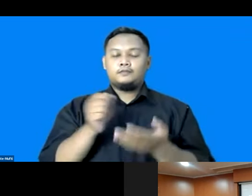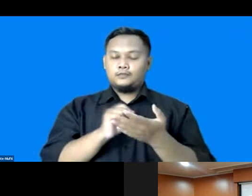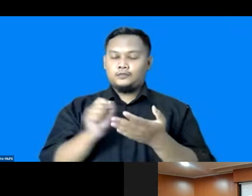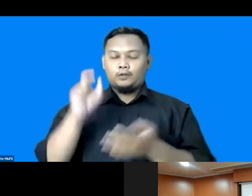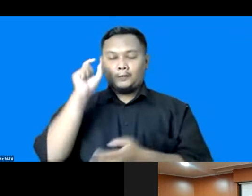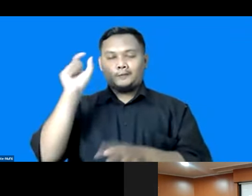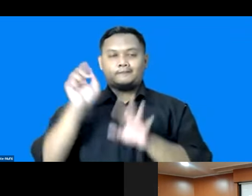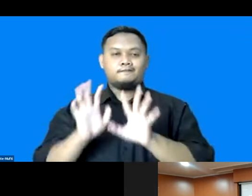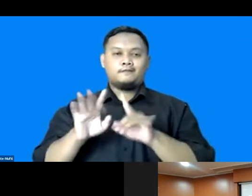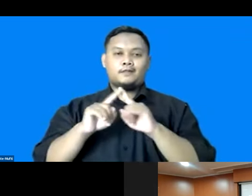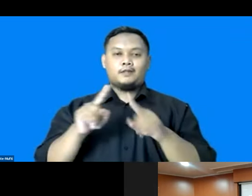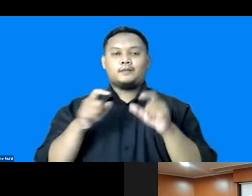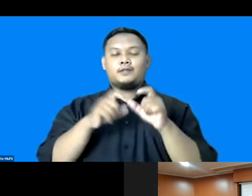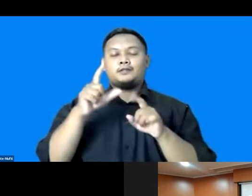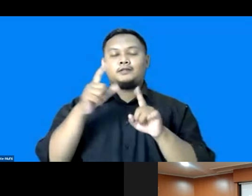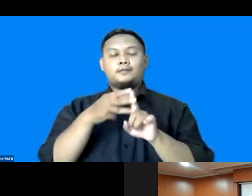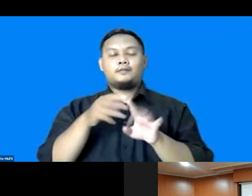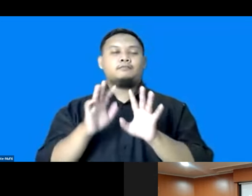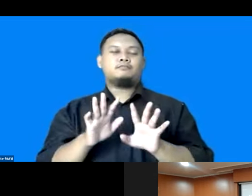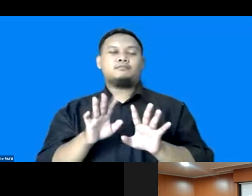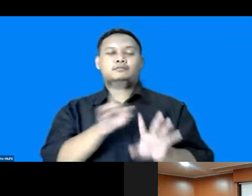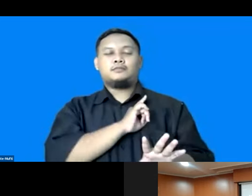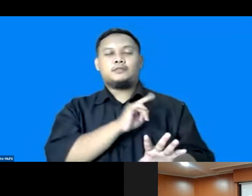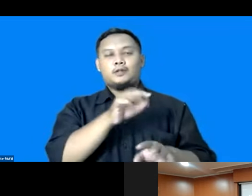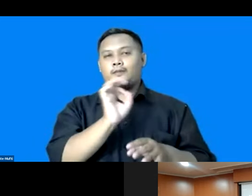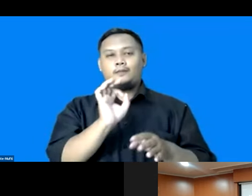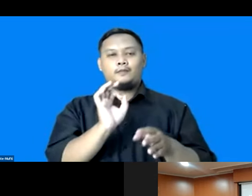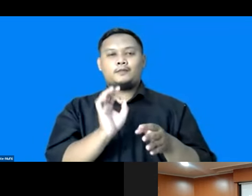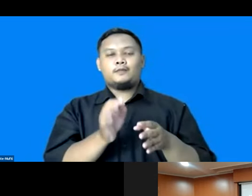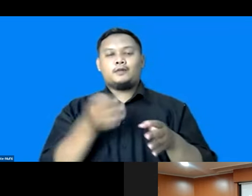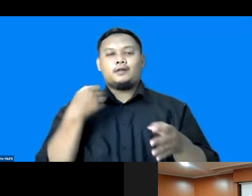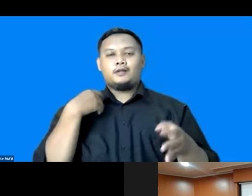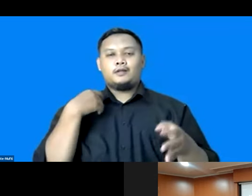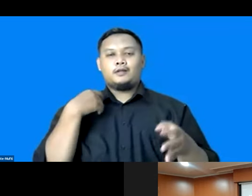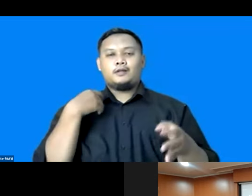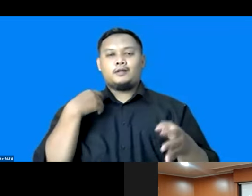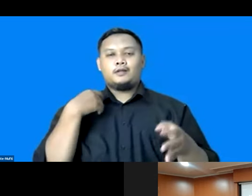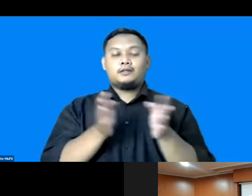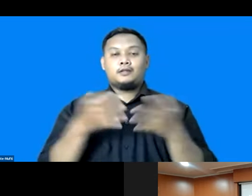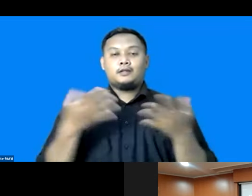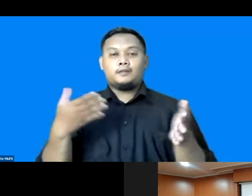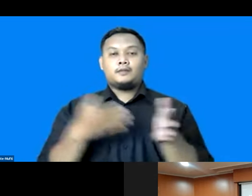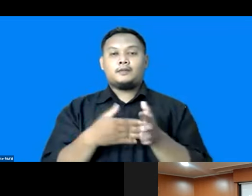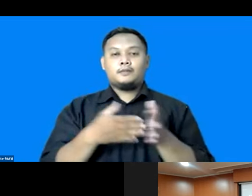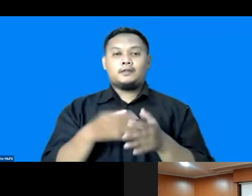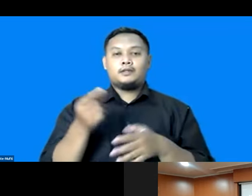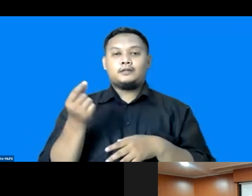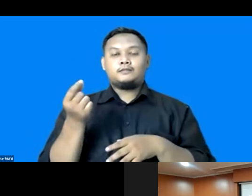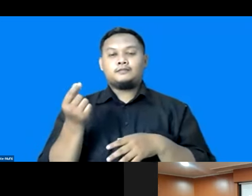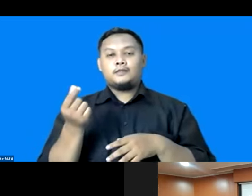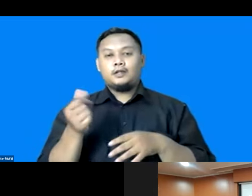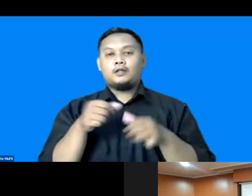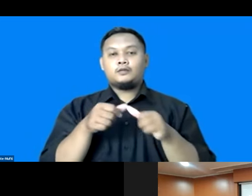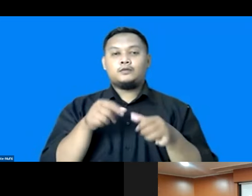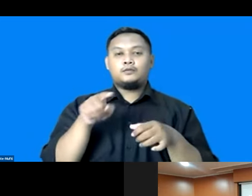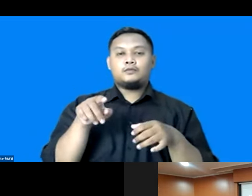saja, tapi yang SLB sendiri pun belum berbenah dengan alasan keterbatasan dana, dan mungkin masih banyak orang